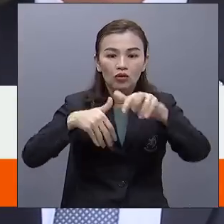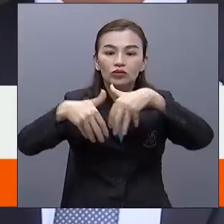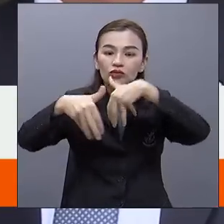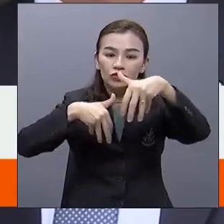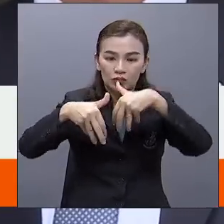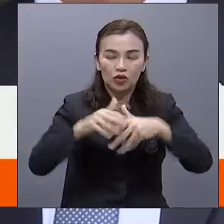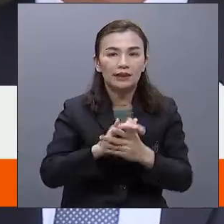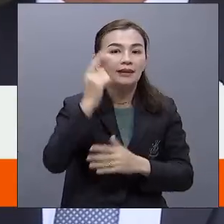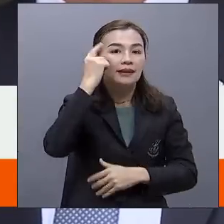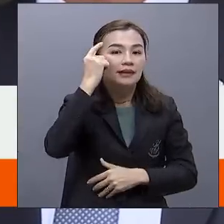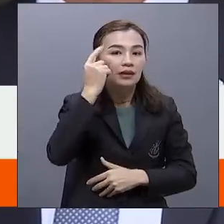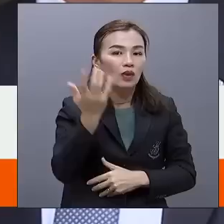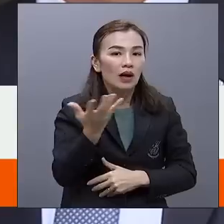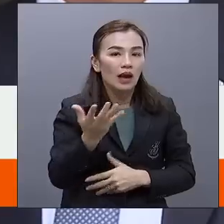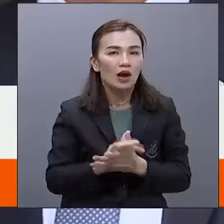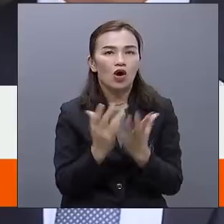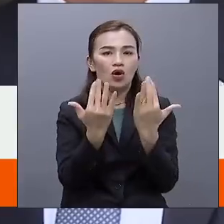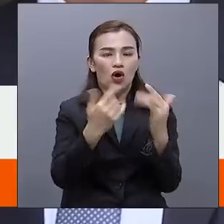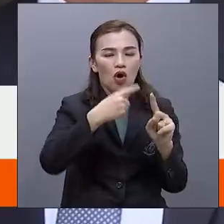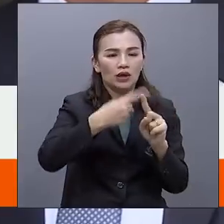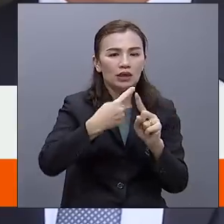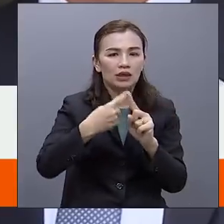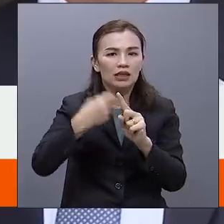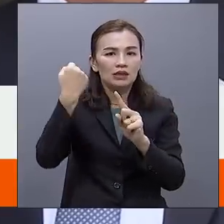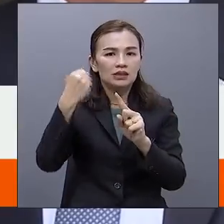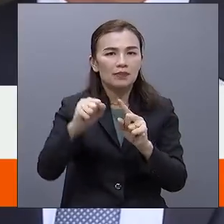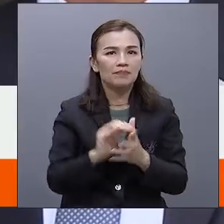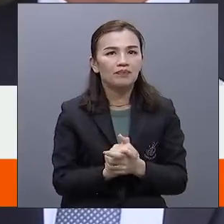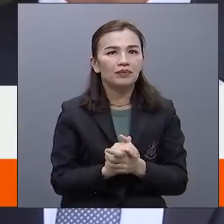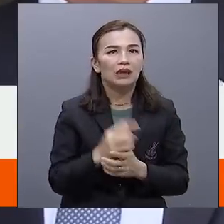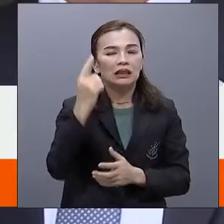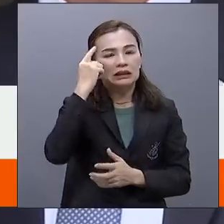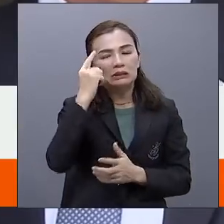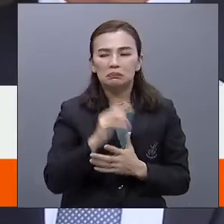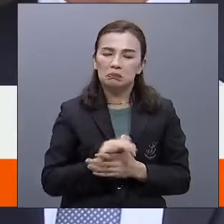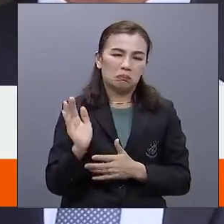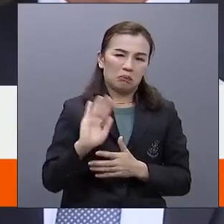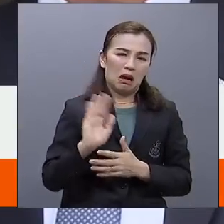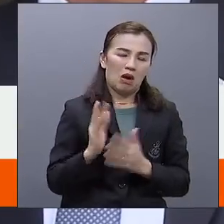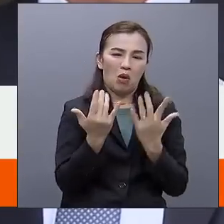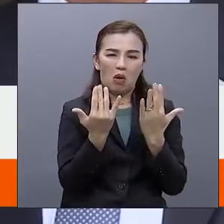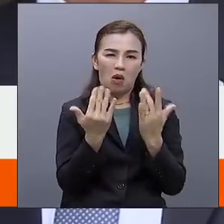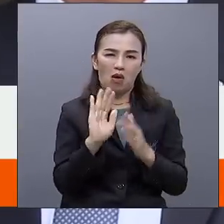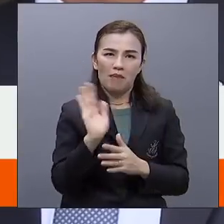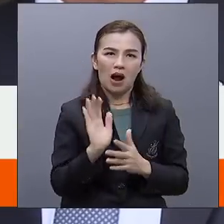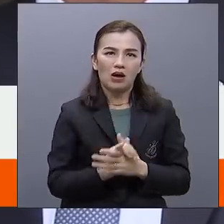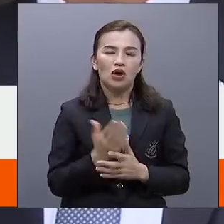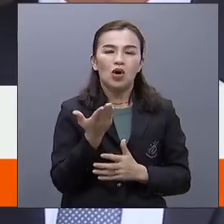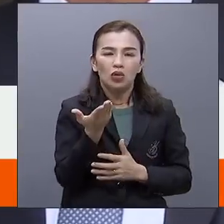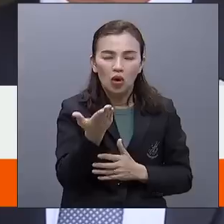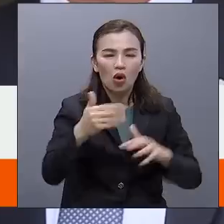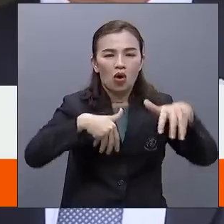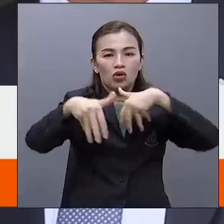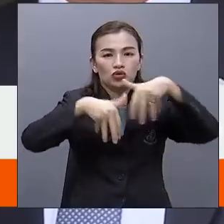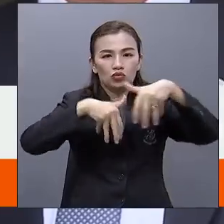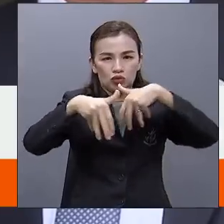นั้นผมคิดว่าการรอ10เดือนเนี่ยมันไม่ควรนะครับขอให้เห็นแก่ประชาชนแล้วกันนะครับ